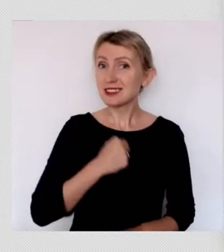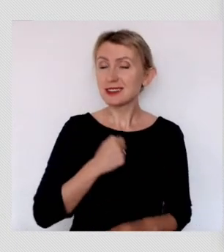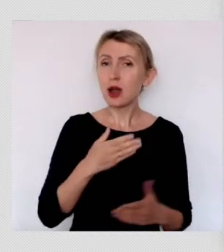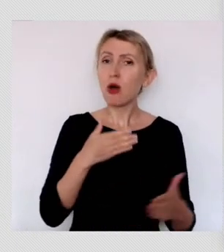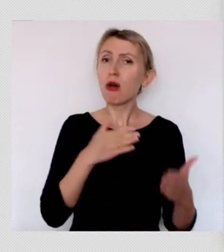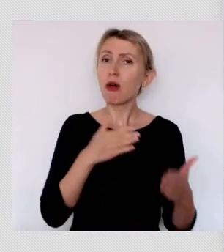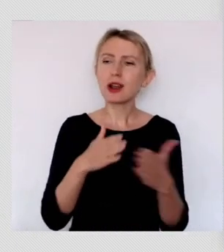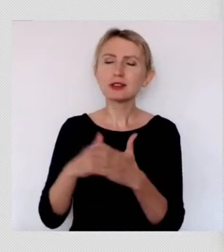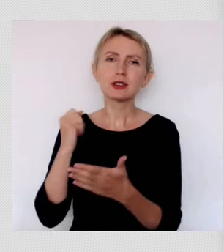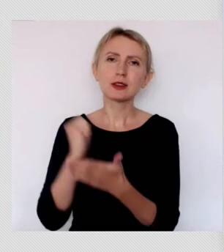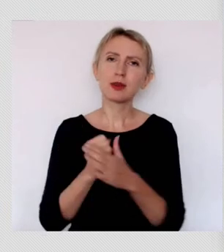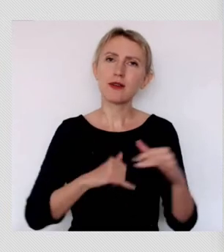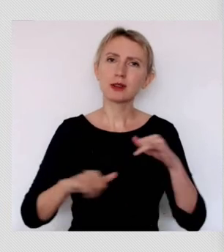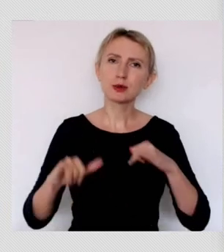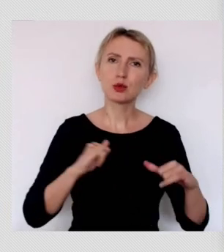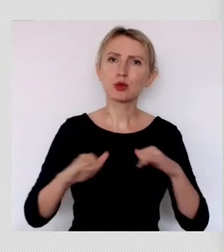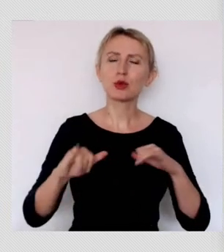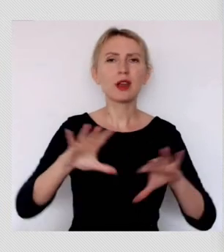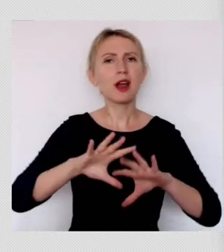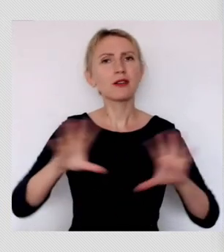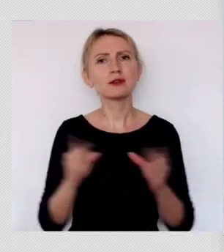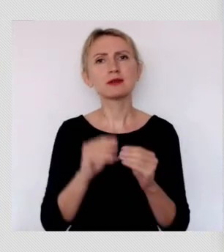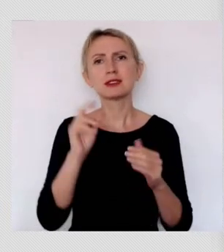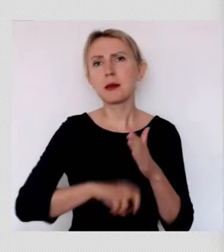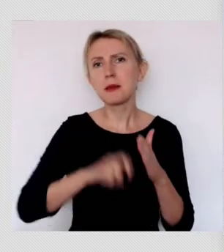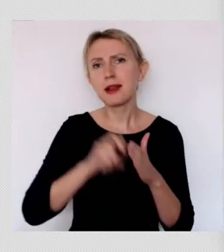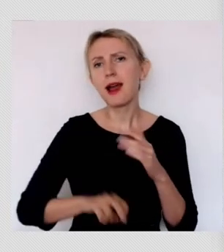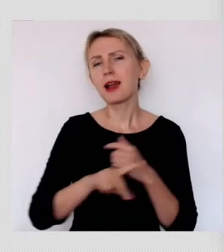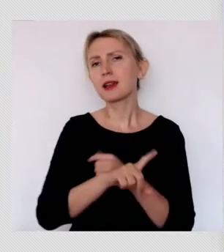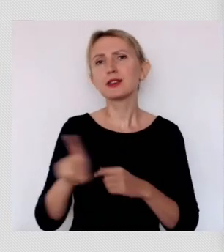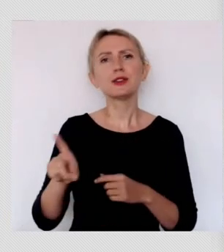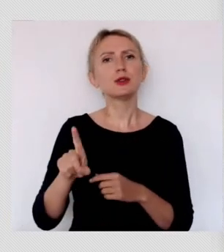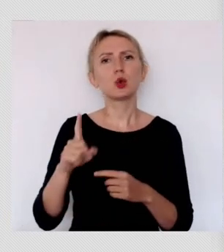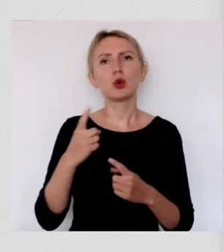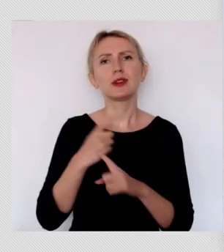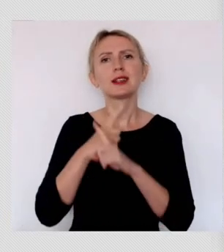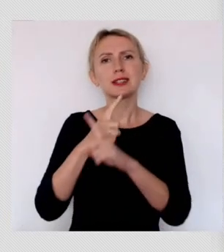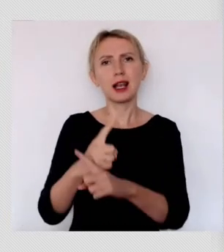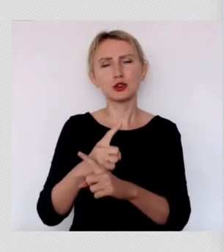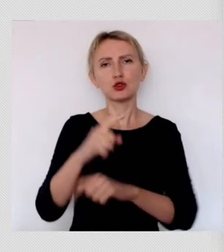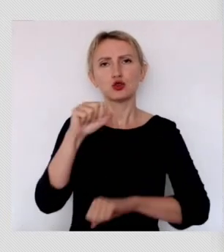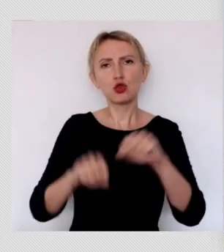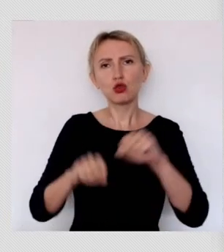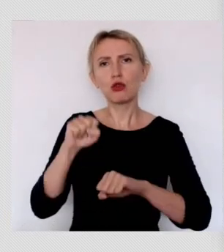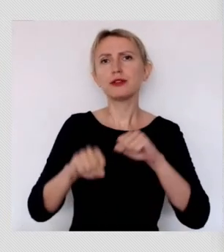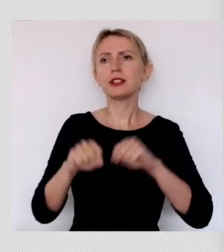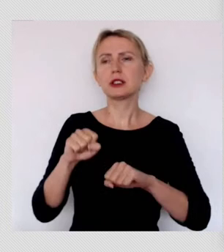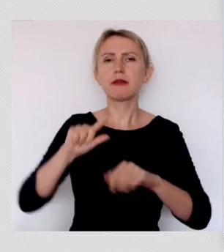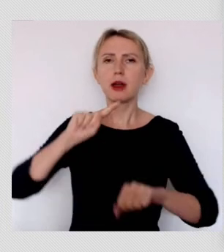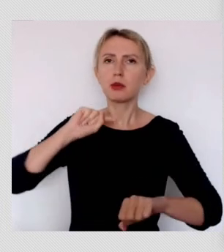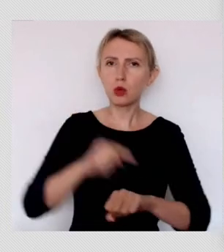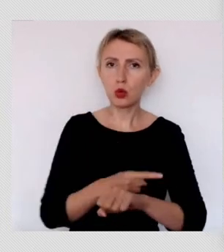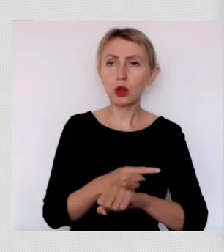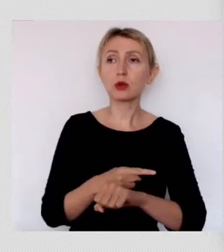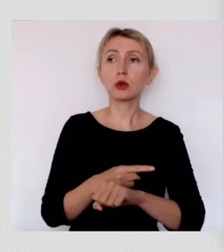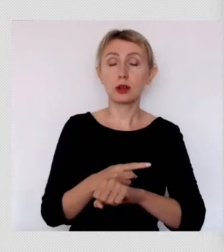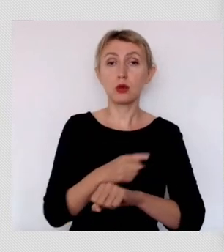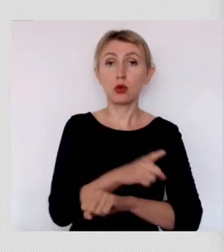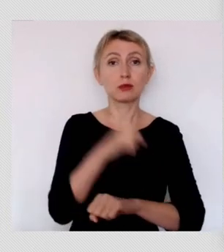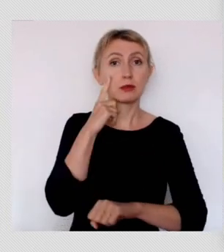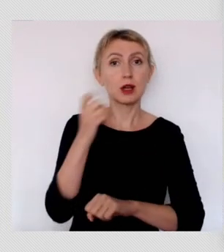ograniczenia praworządności i te wszystkie braki co do niezależności sądownictwa i niezależności prokuratury, na które zwraca